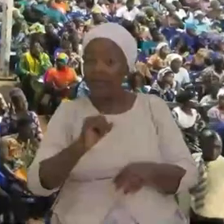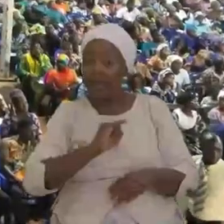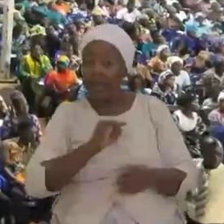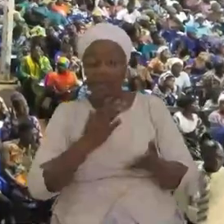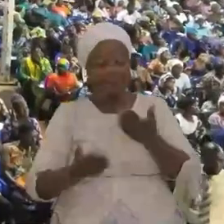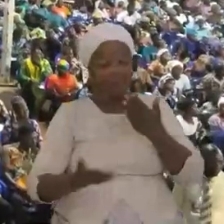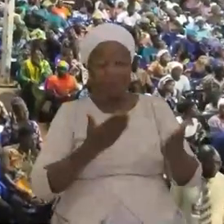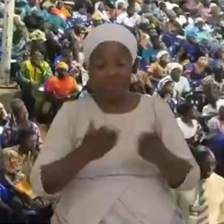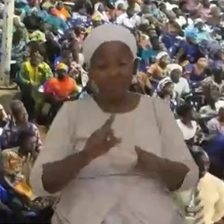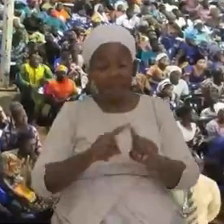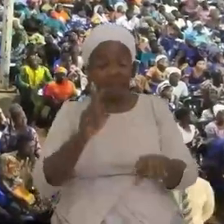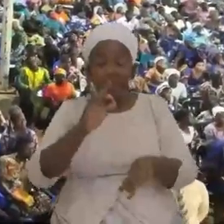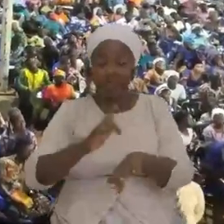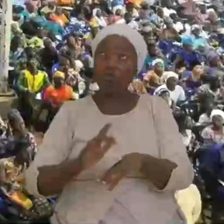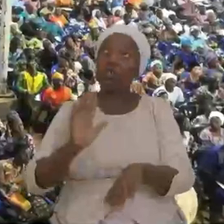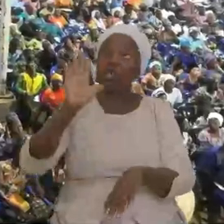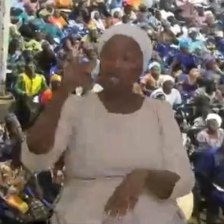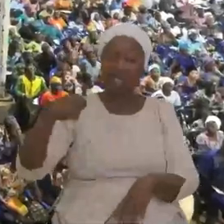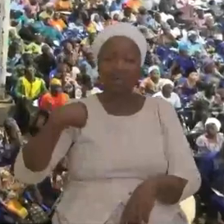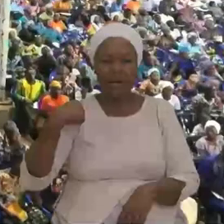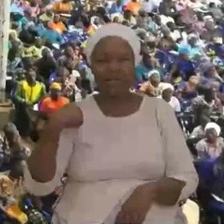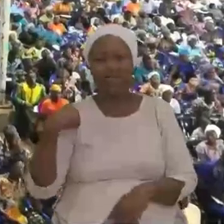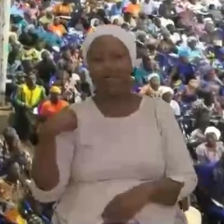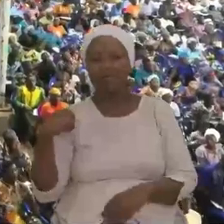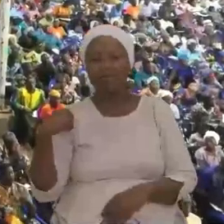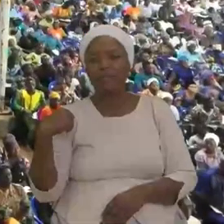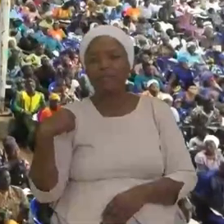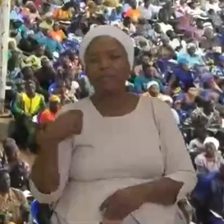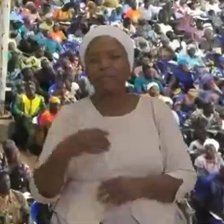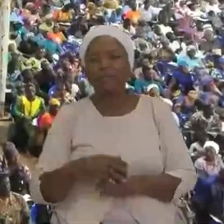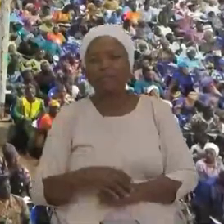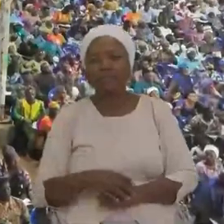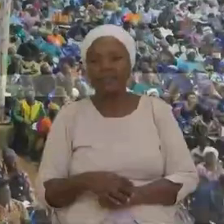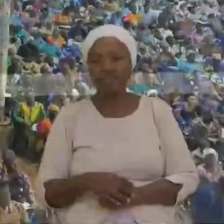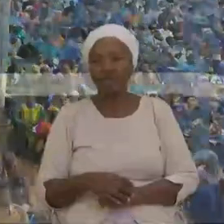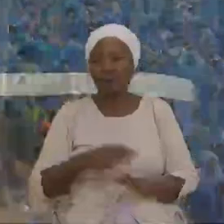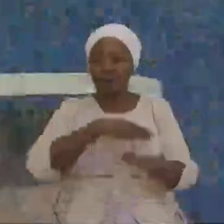si je puis seulement toucher ses vêtements.